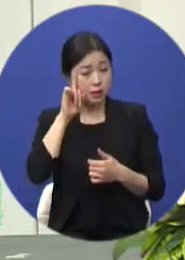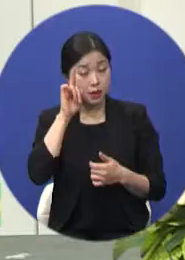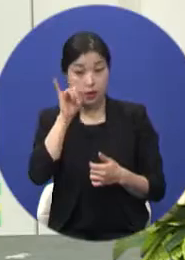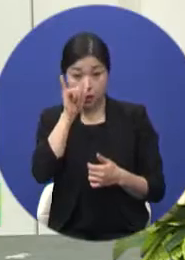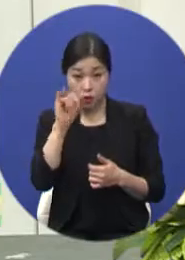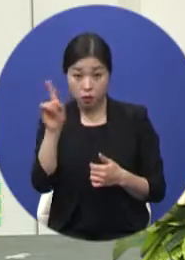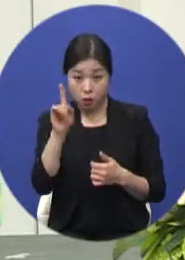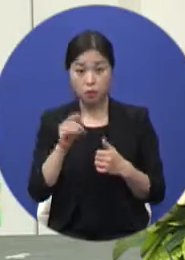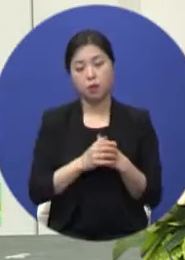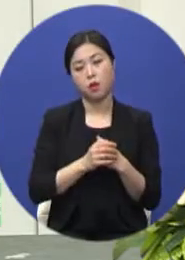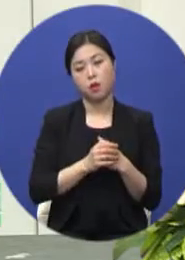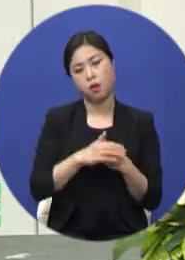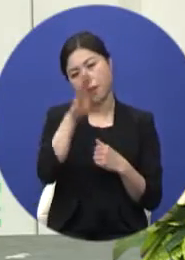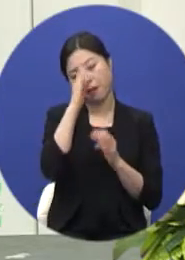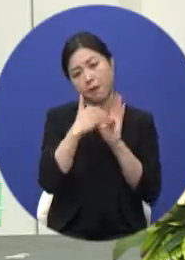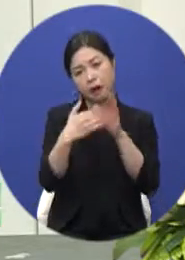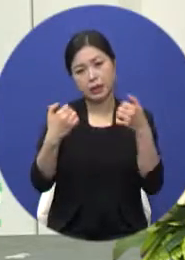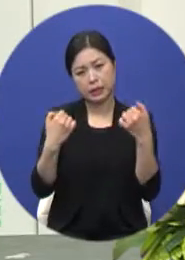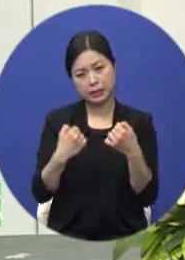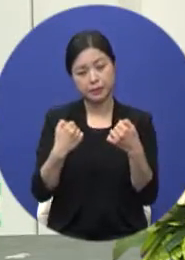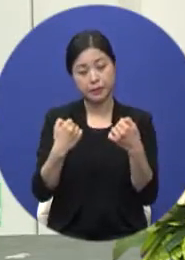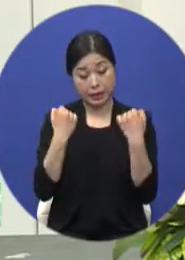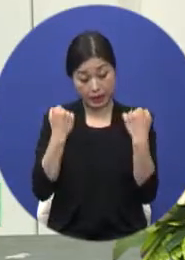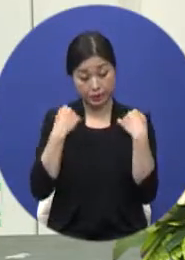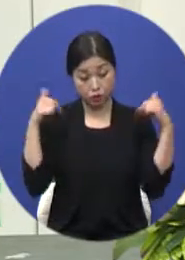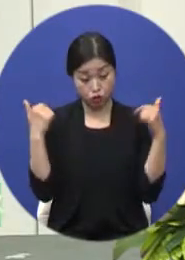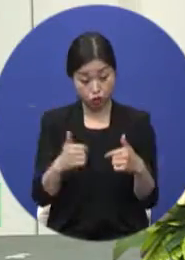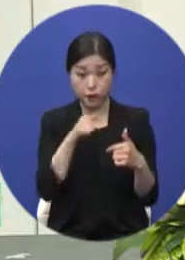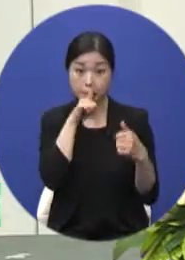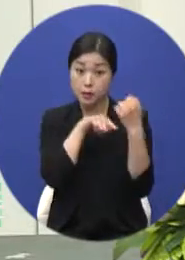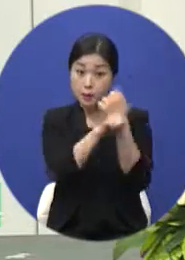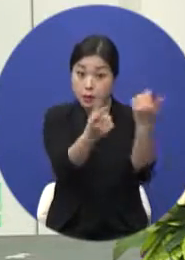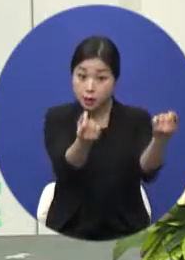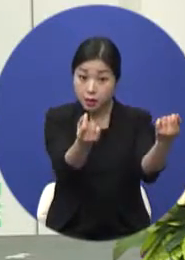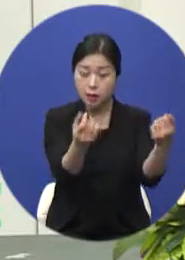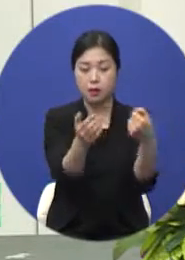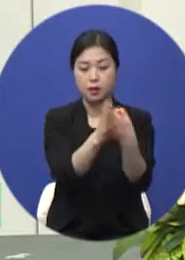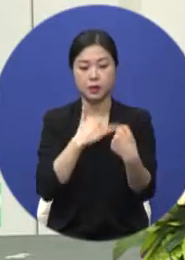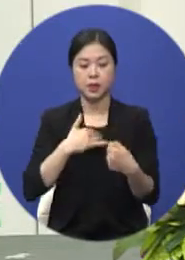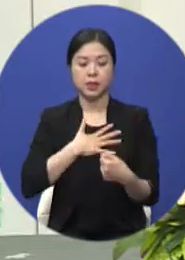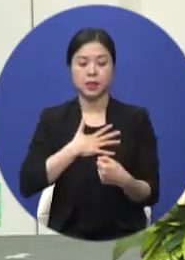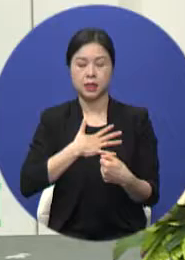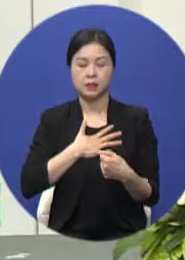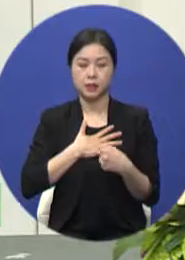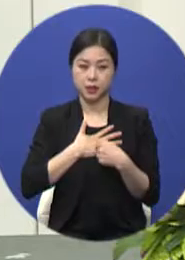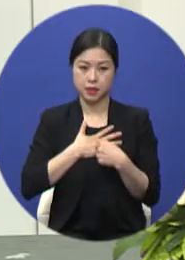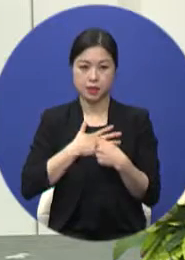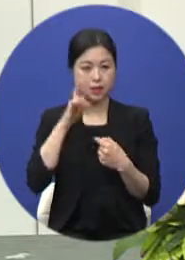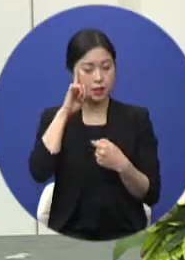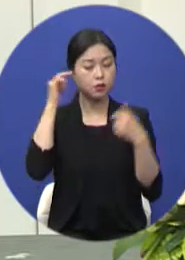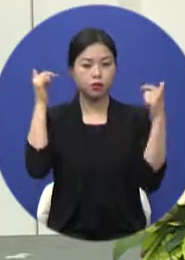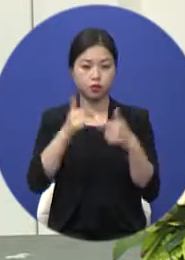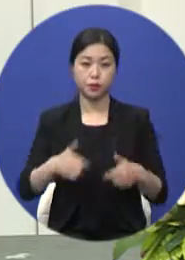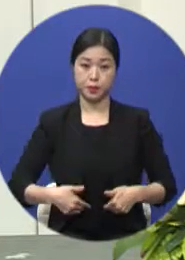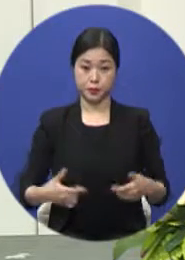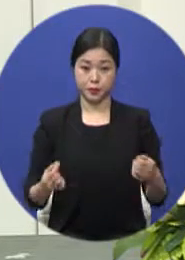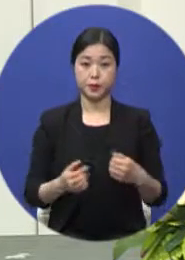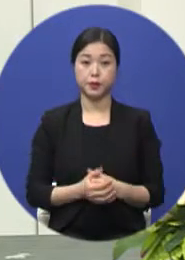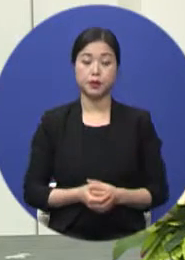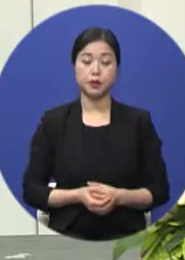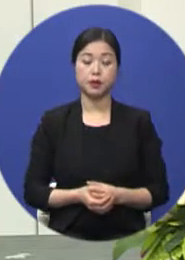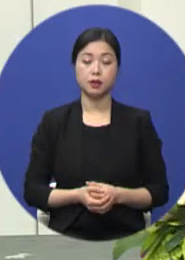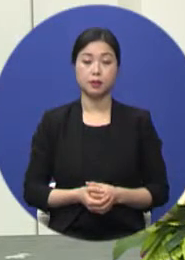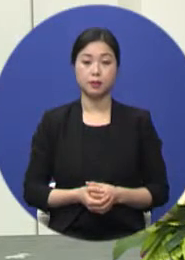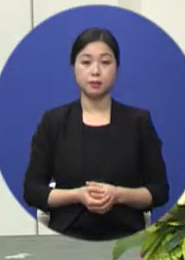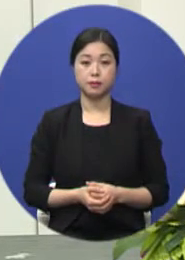받는다는 것은 면역 기능이 떨어진다는 거거든요. 그렇기 때문에 그런 그 심리적인 것도 좀 덜어줘야 되는데